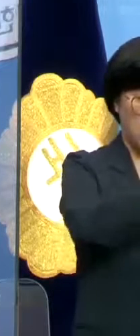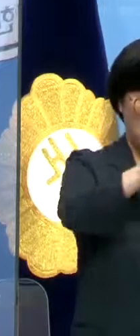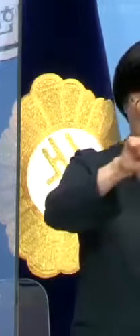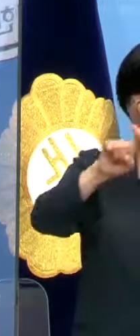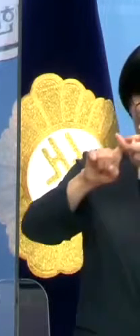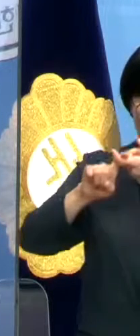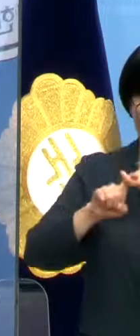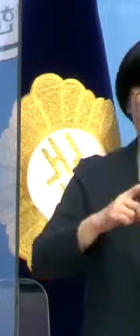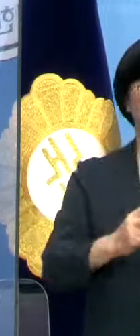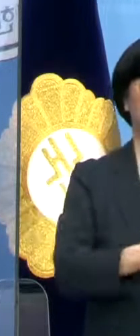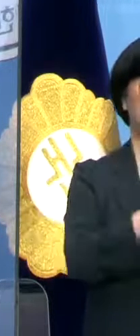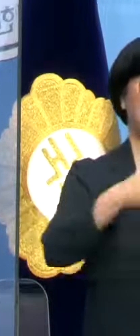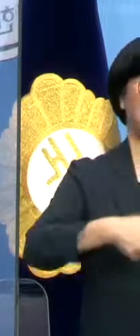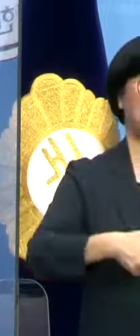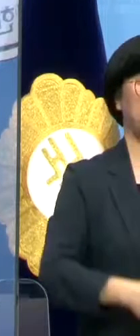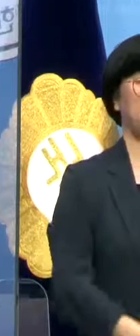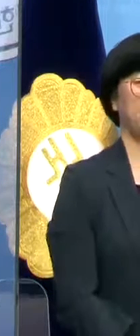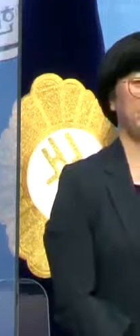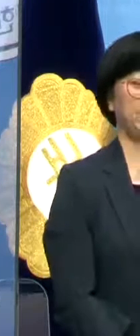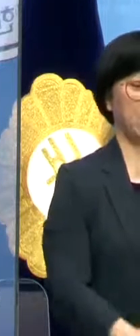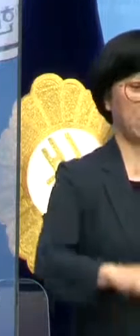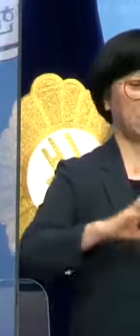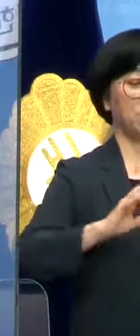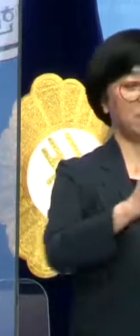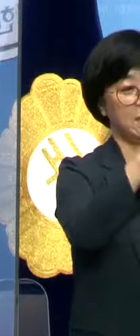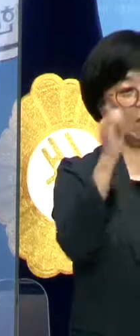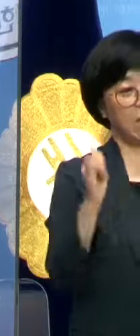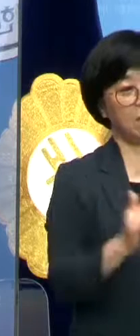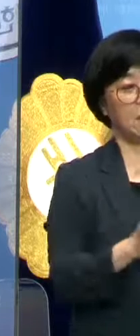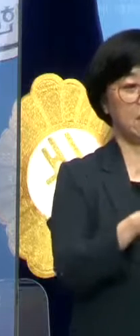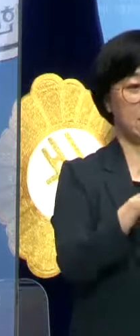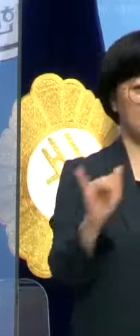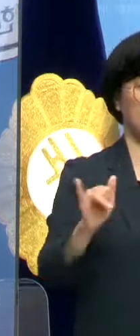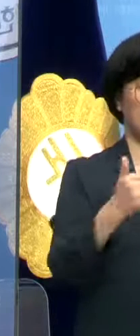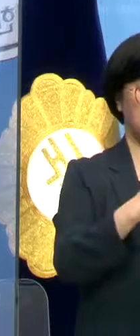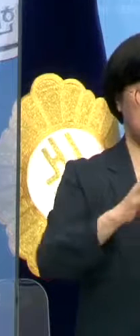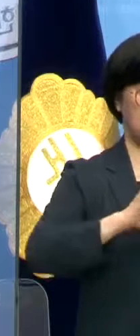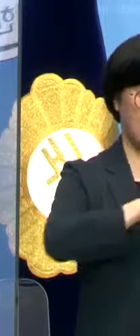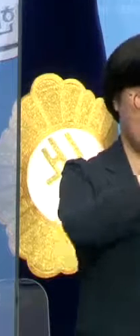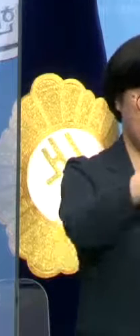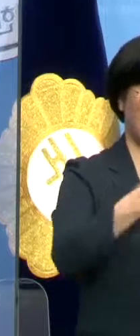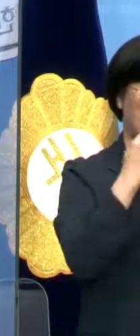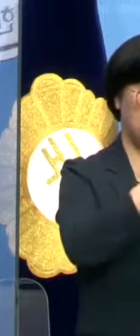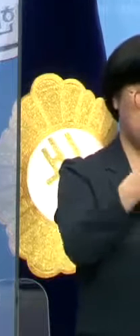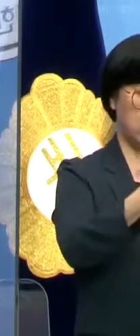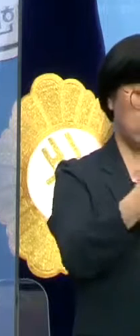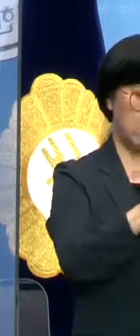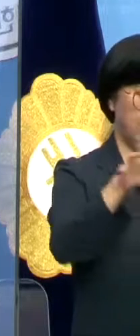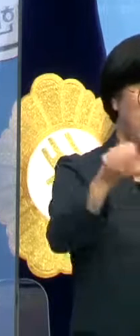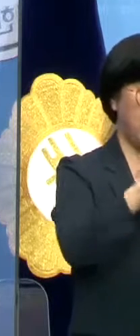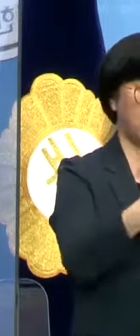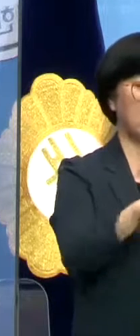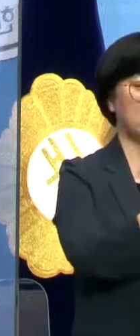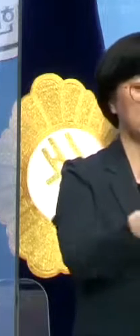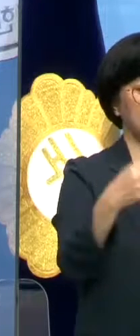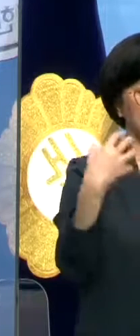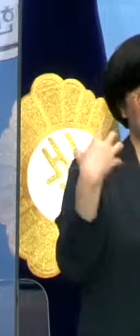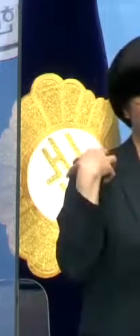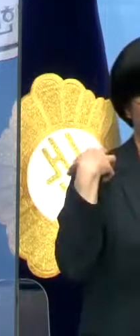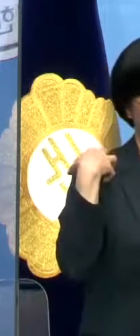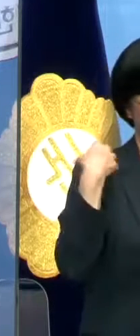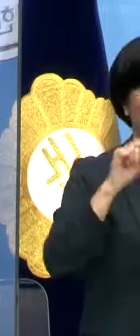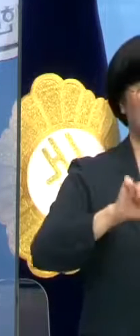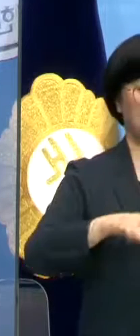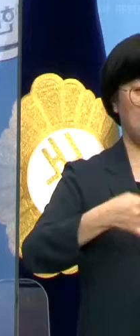교두보를 놓아야 합니다 국제 사회 일원으로서 세계 각지의 민주주의 쟁취 리 위한 활동에 대해서 책임을 가지고